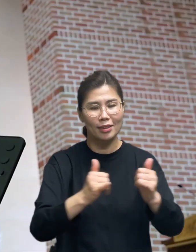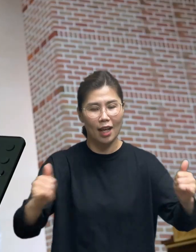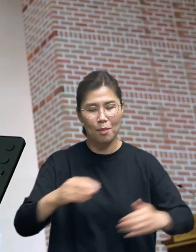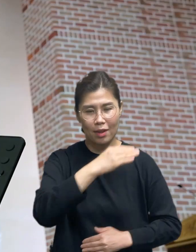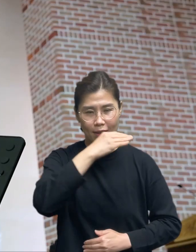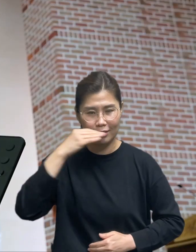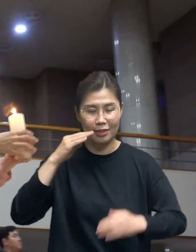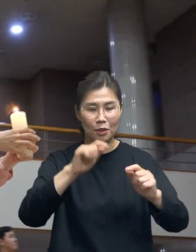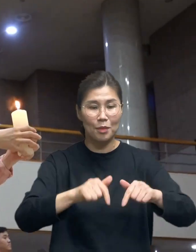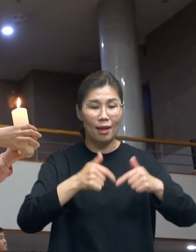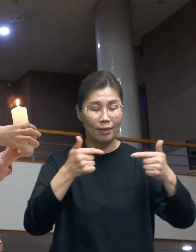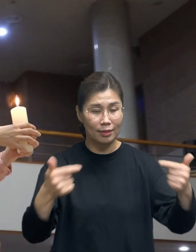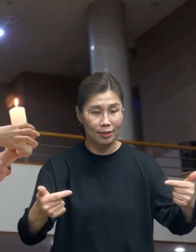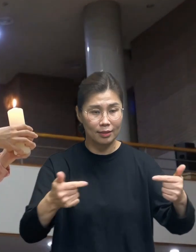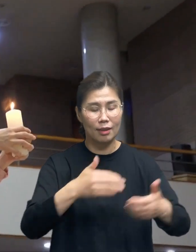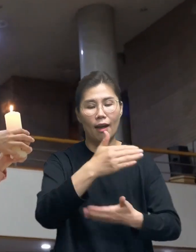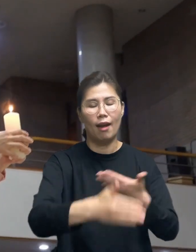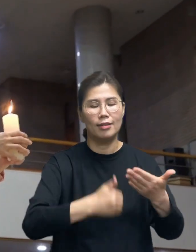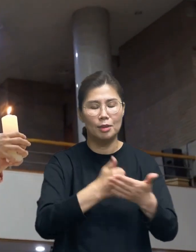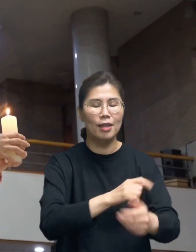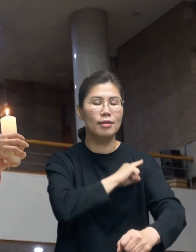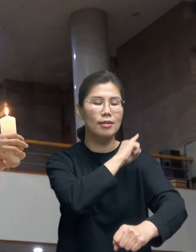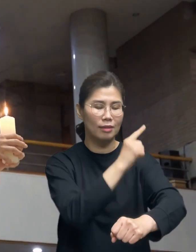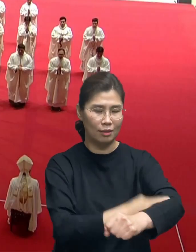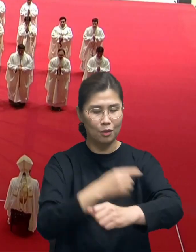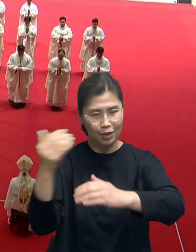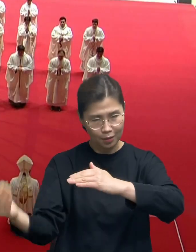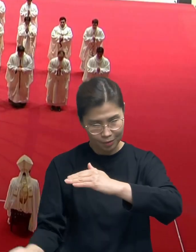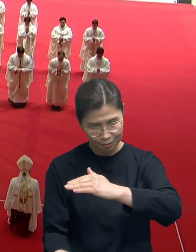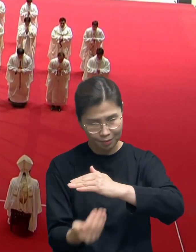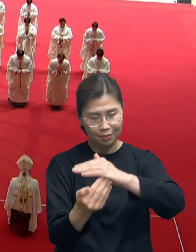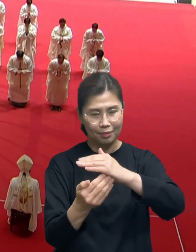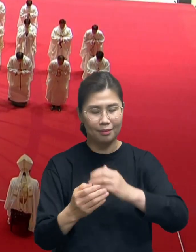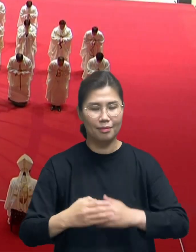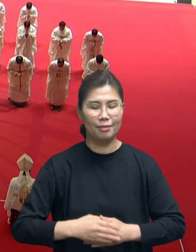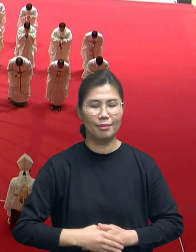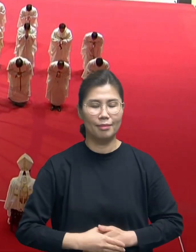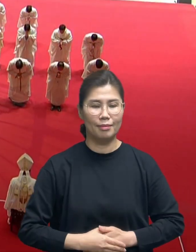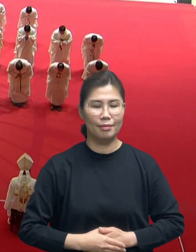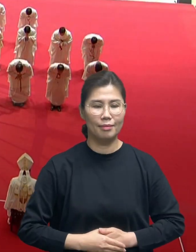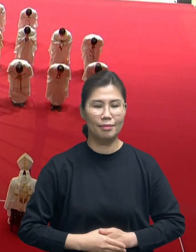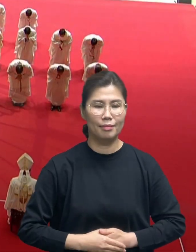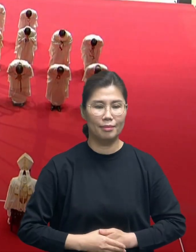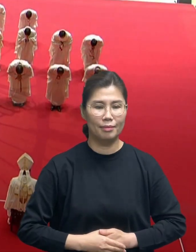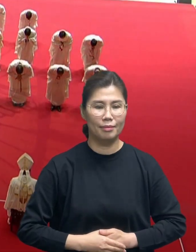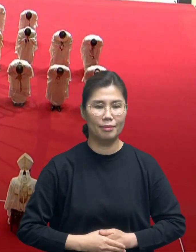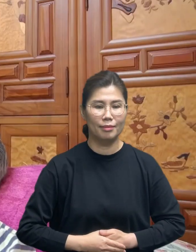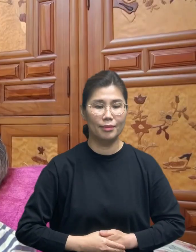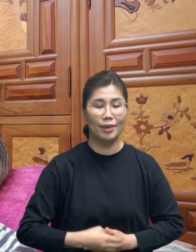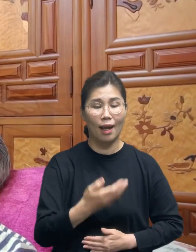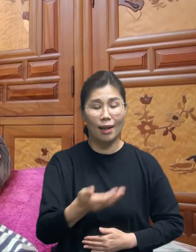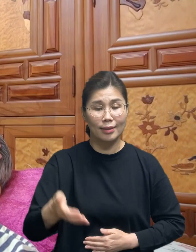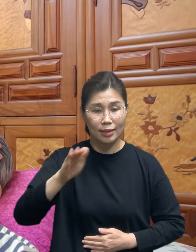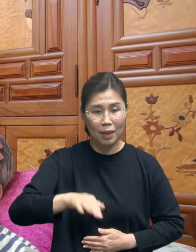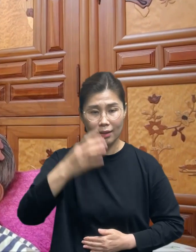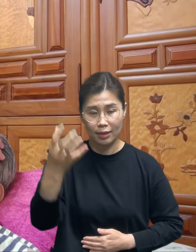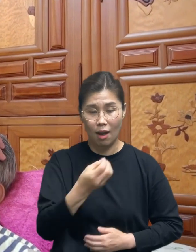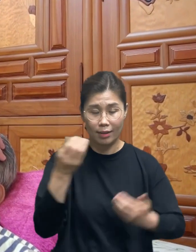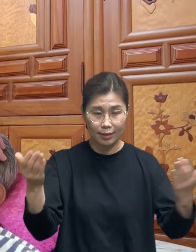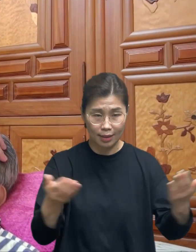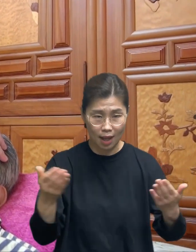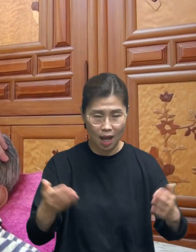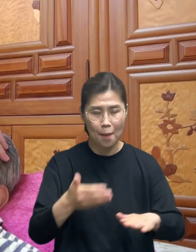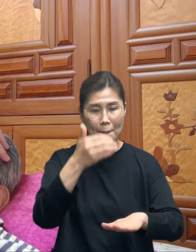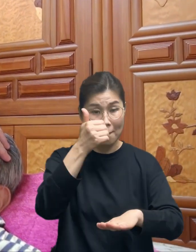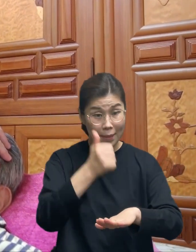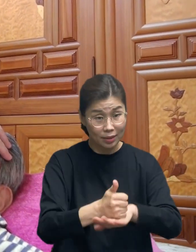그것을 주는 사람이나 받는 사람의 의로움이 아닌 하느님의 능력으로 이루어지기 때문입니다 그렇